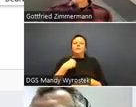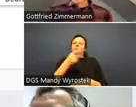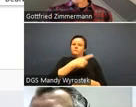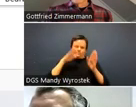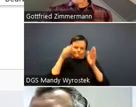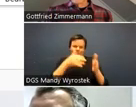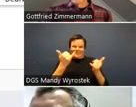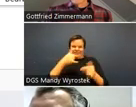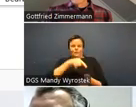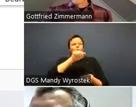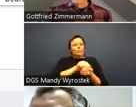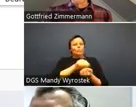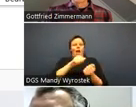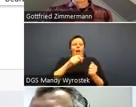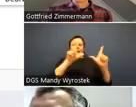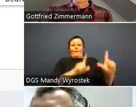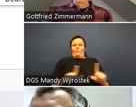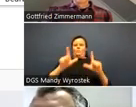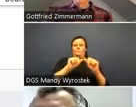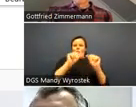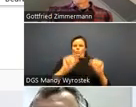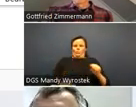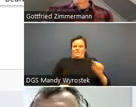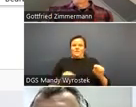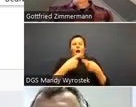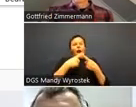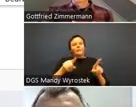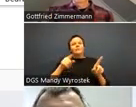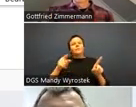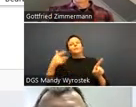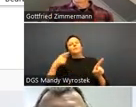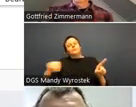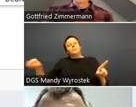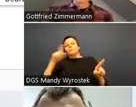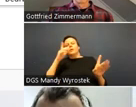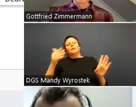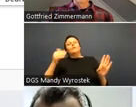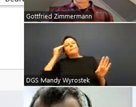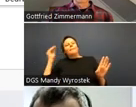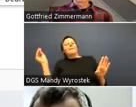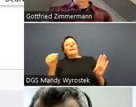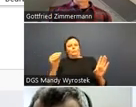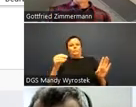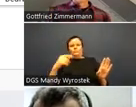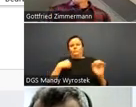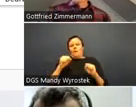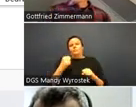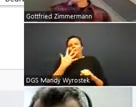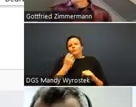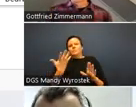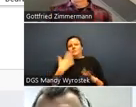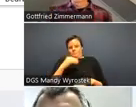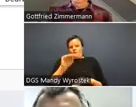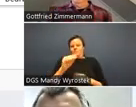Word komplett ohne Maus bedienen. Also man braucht hier keine Maus, man kann alles mit der Tastatur